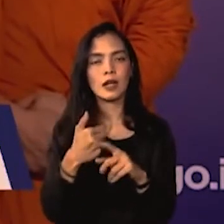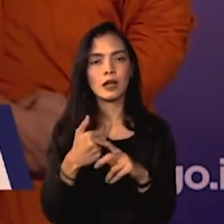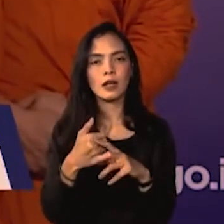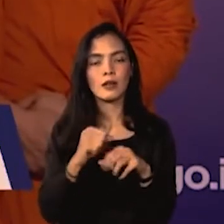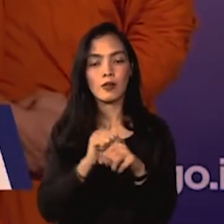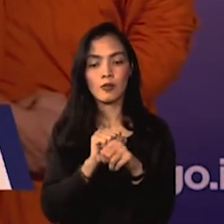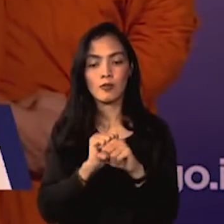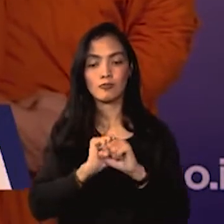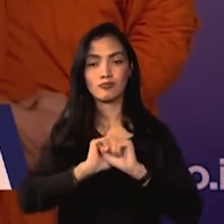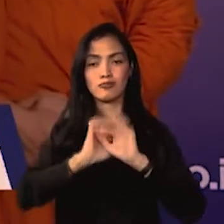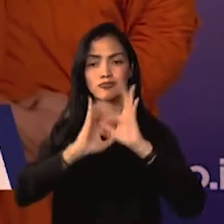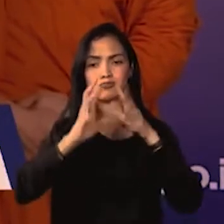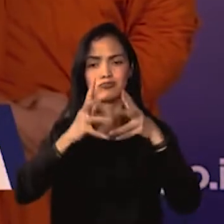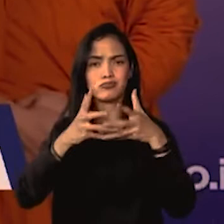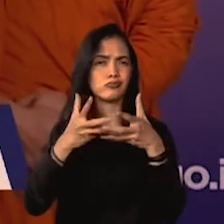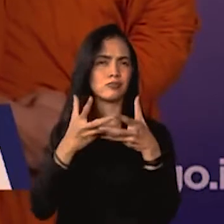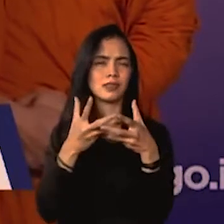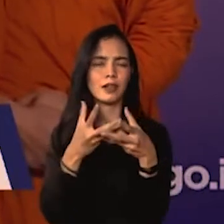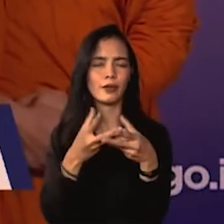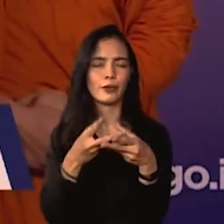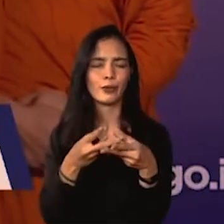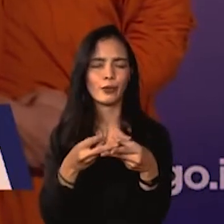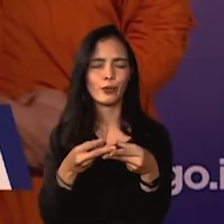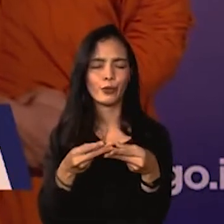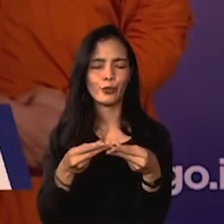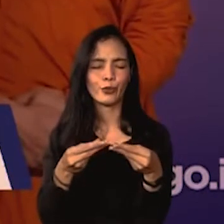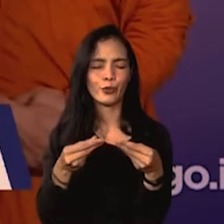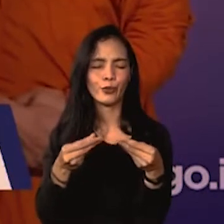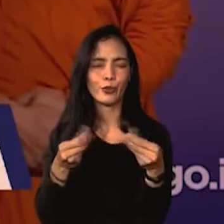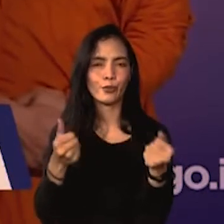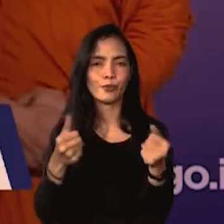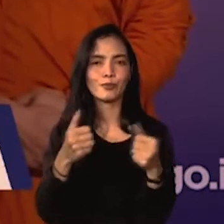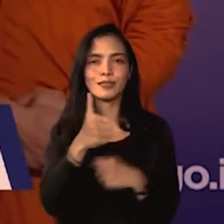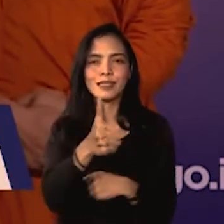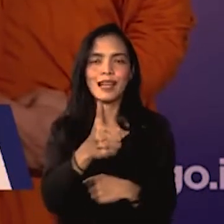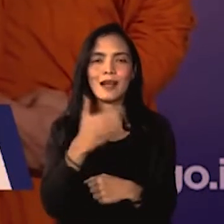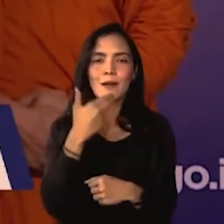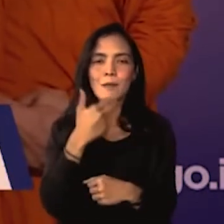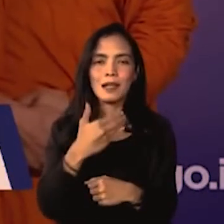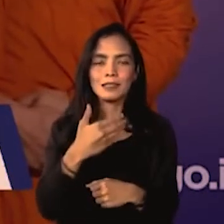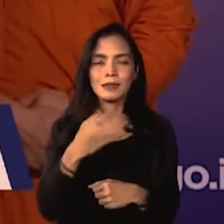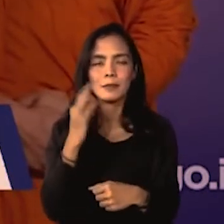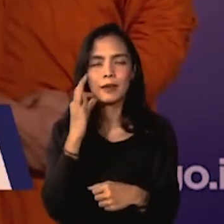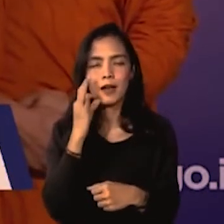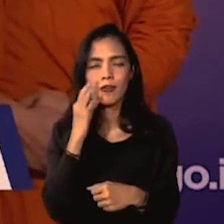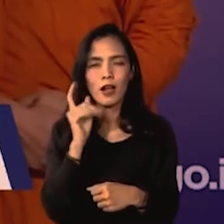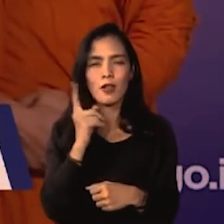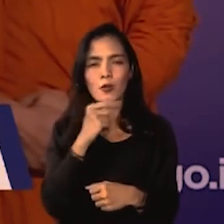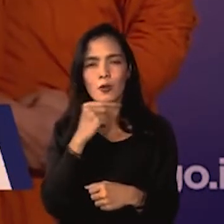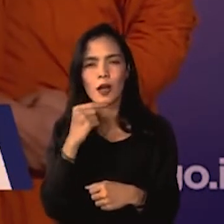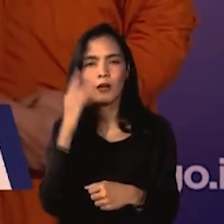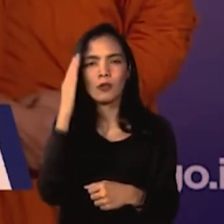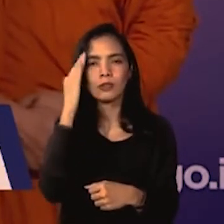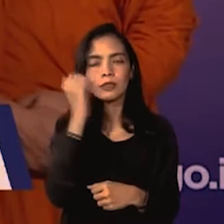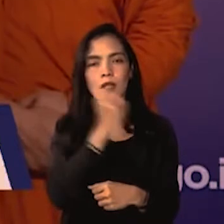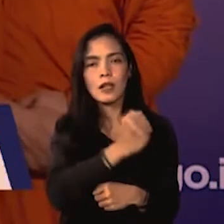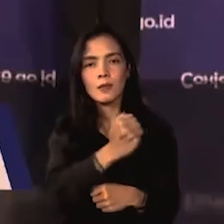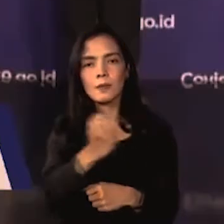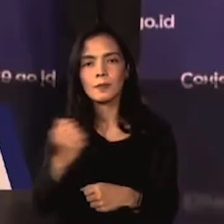dari pandemi COVID-19. Terima kasih. Mohon maaf. Assalamualaikum warahmatullahi wabarakatuh.